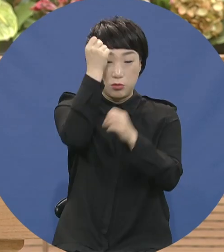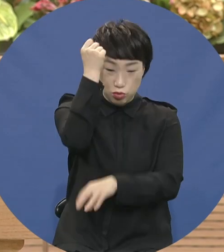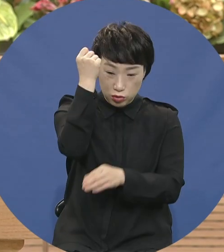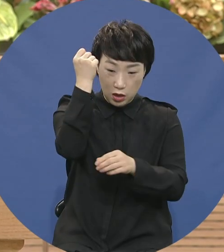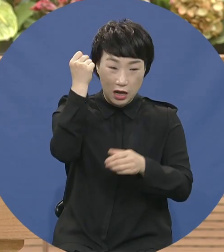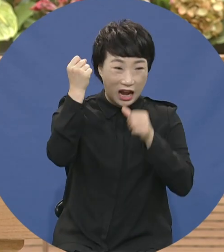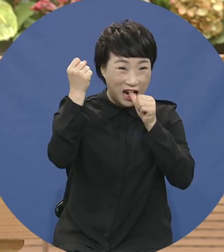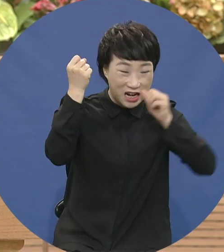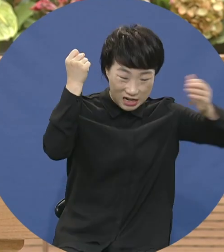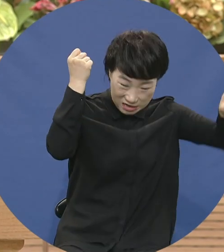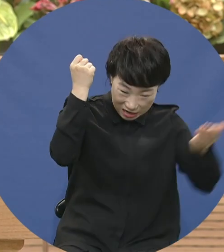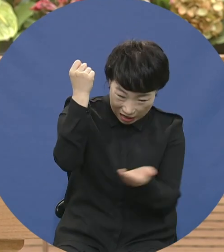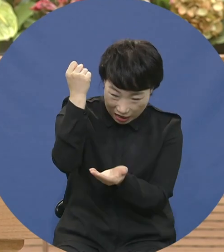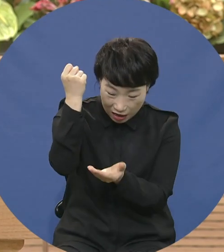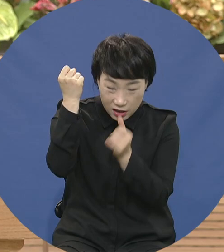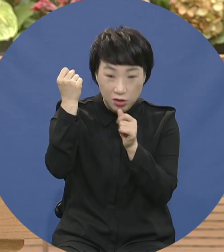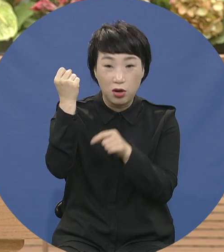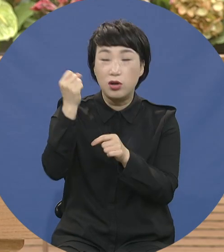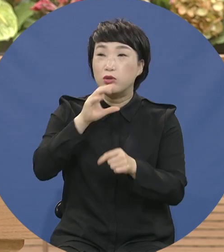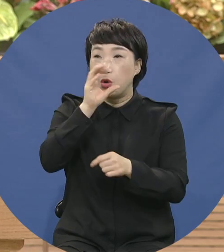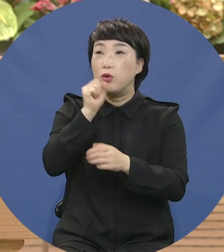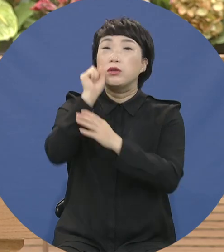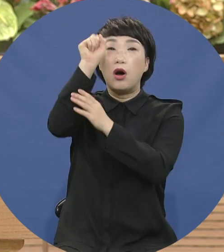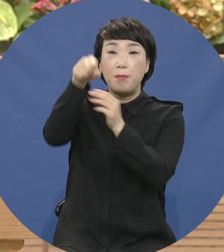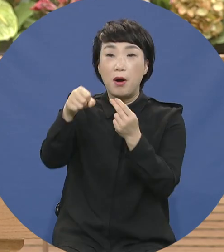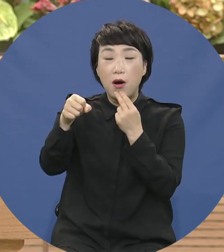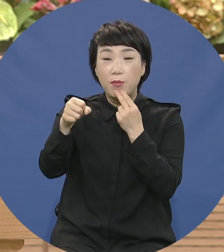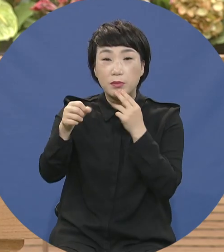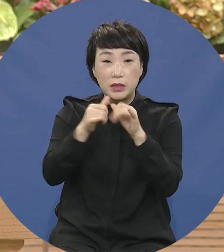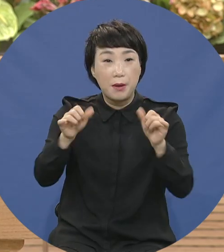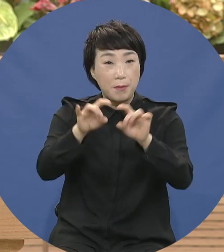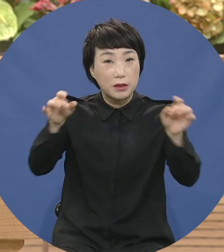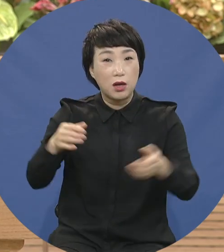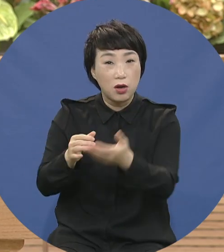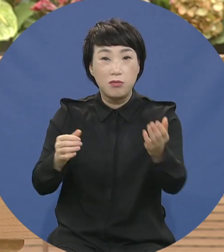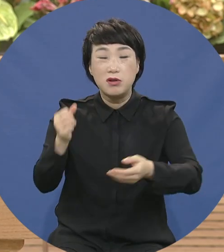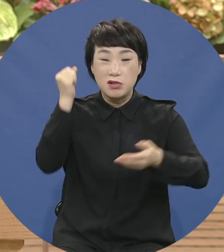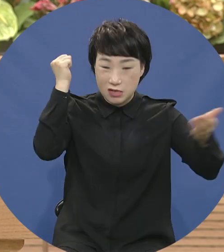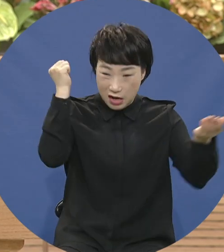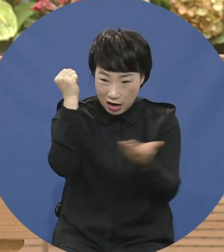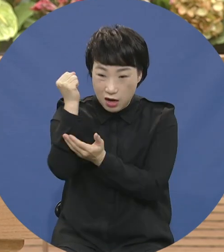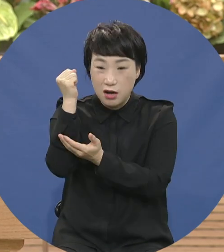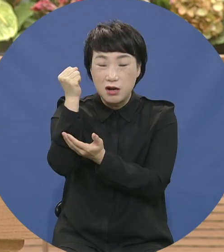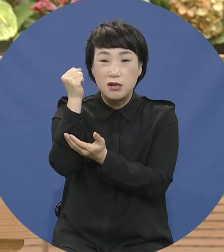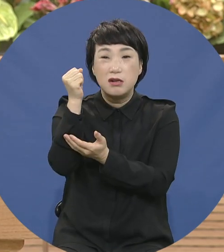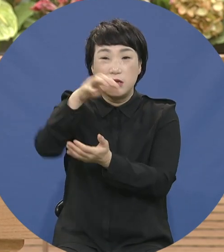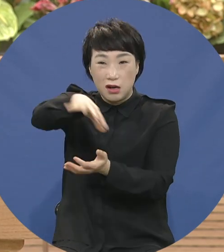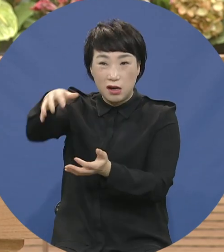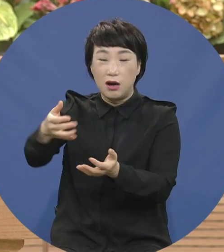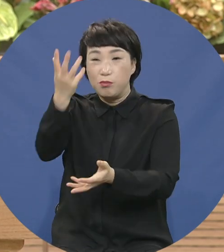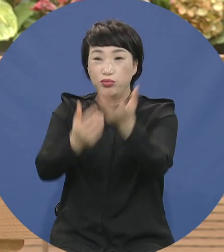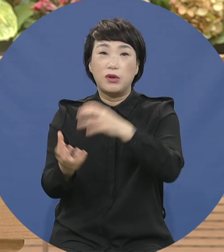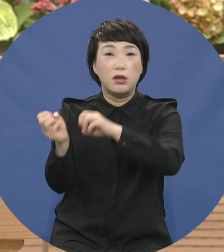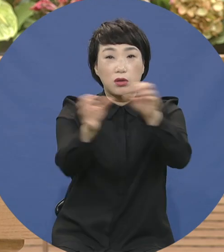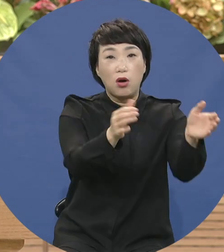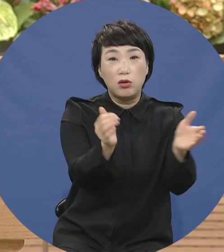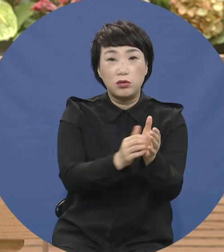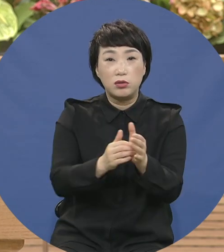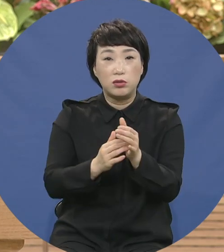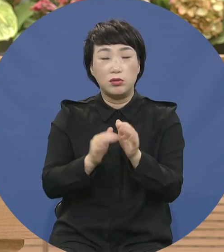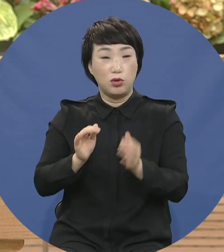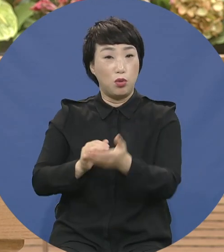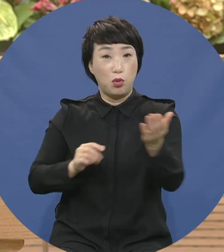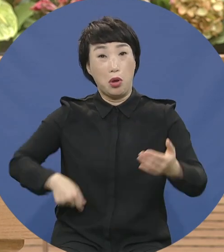놓여 있으니 좋은 열매를 맺지 않는 자마다 찍어 불에 던지우리라. 회개치